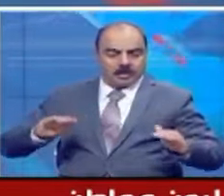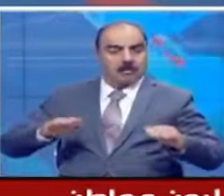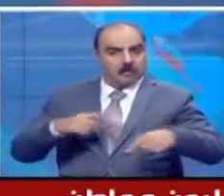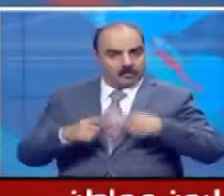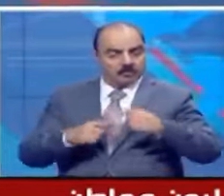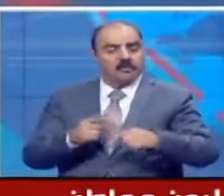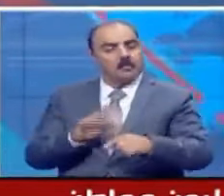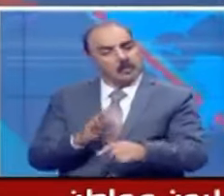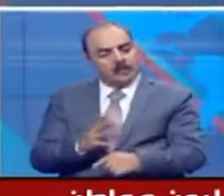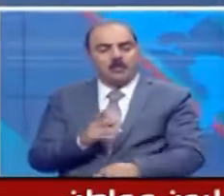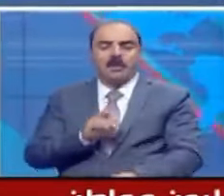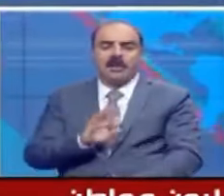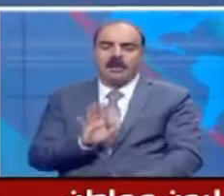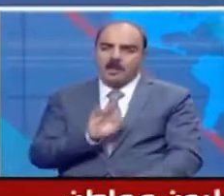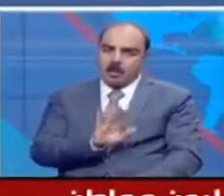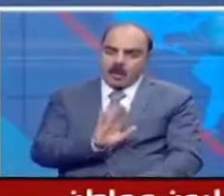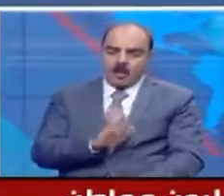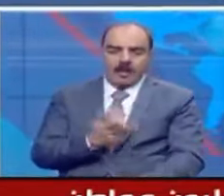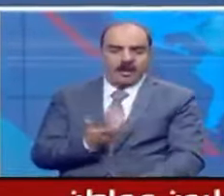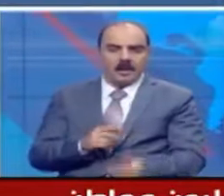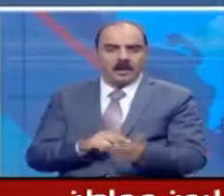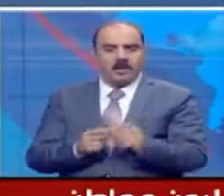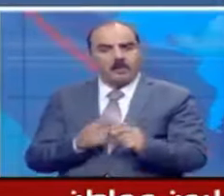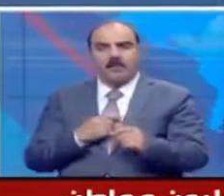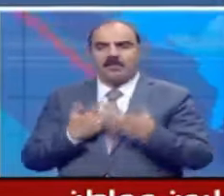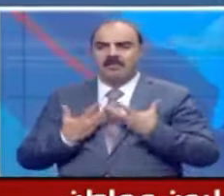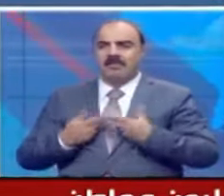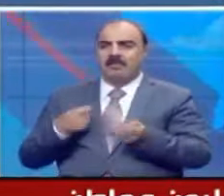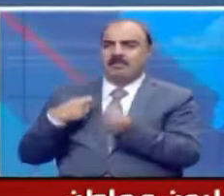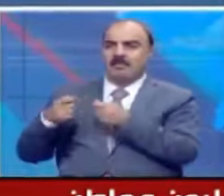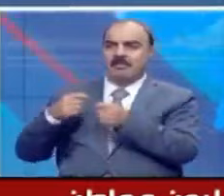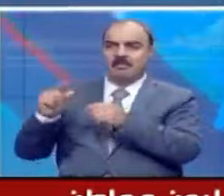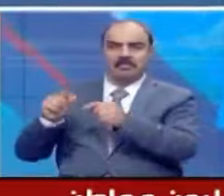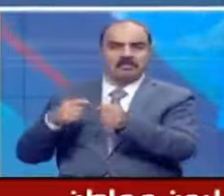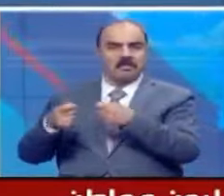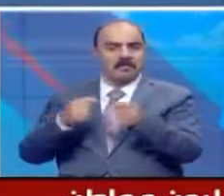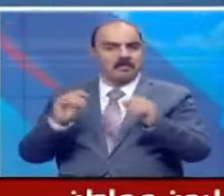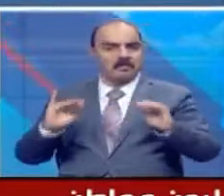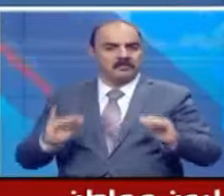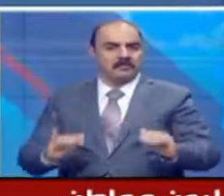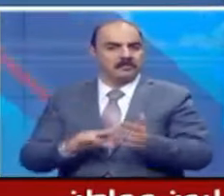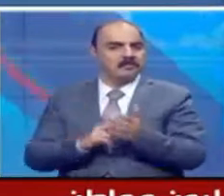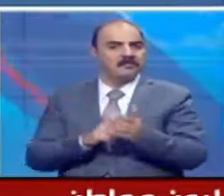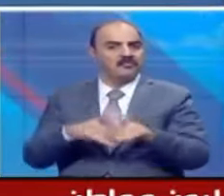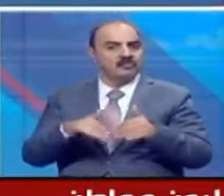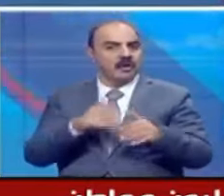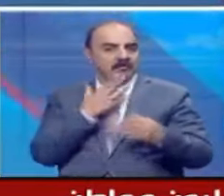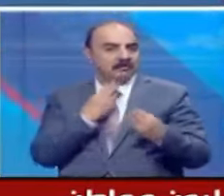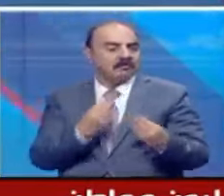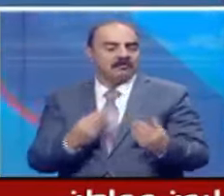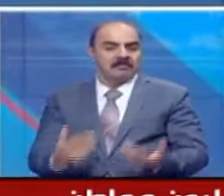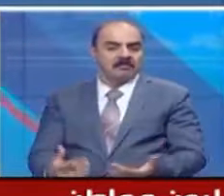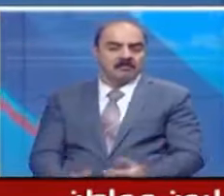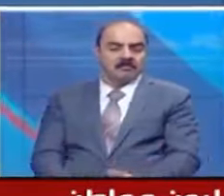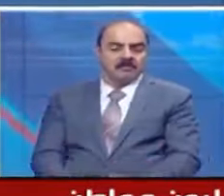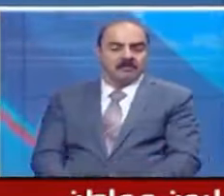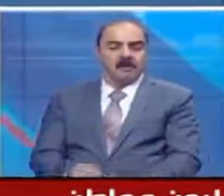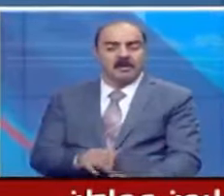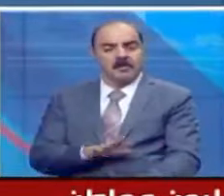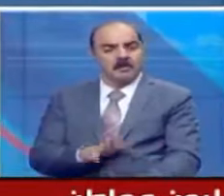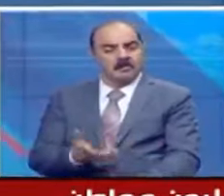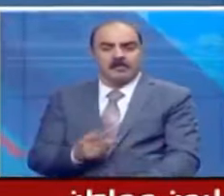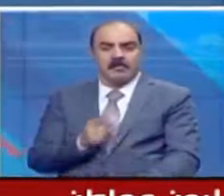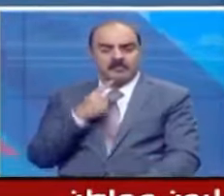من التخفيض، مما يجعل هناك يعني أريحية في التعامل الاقتصادي المصري في الشارع المصري؟ يعني الكل